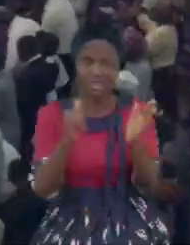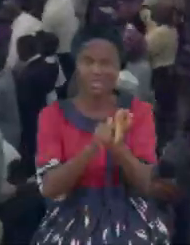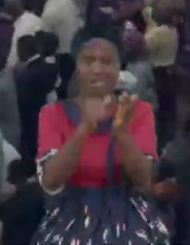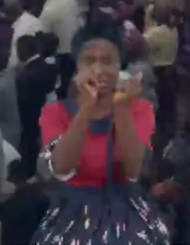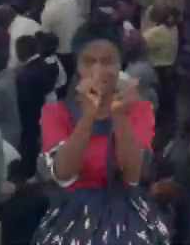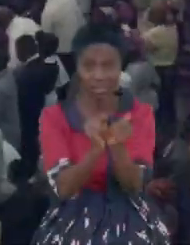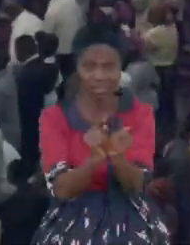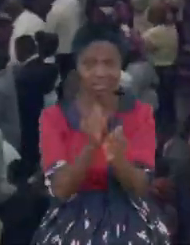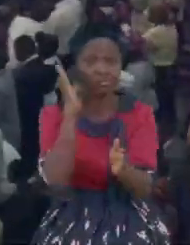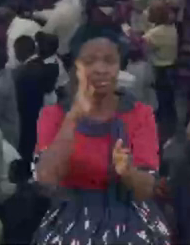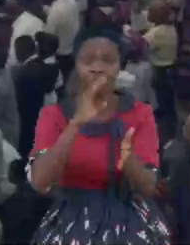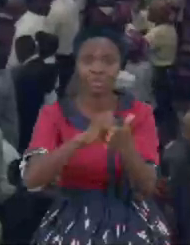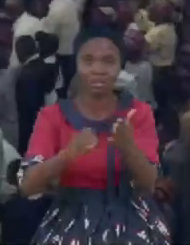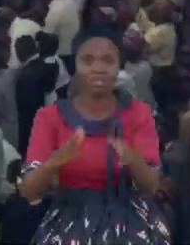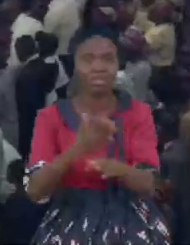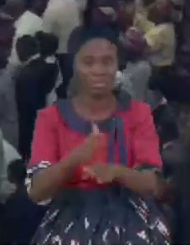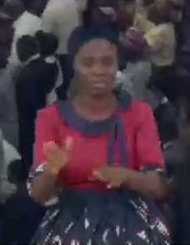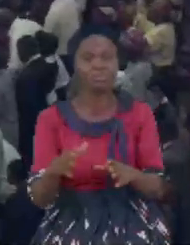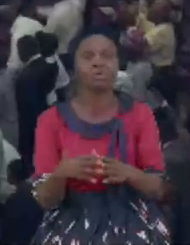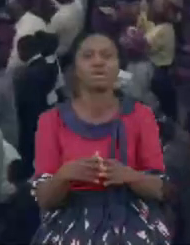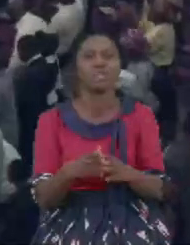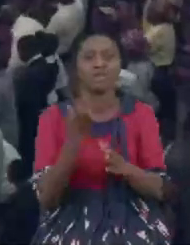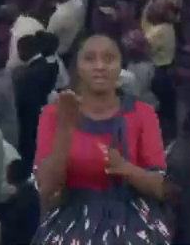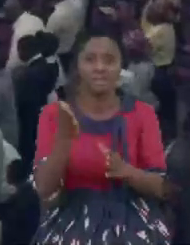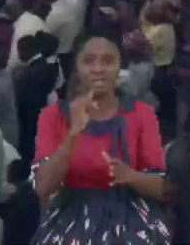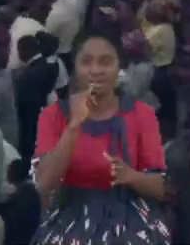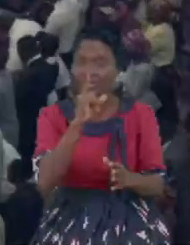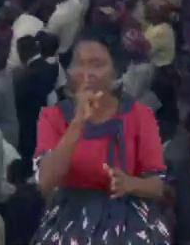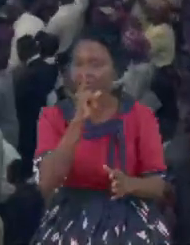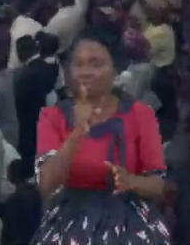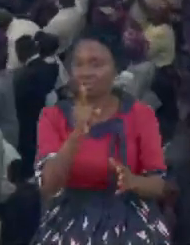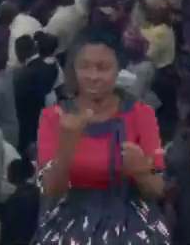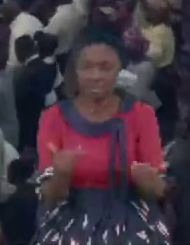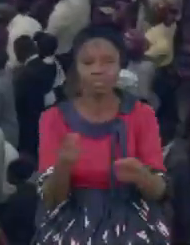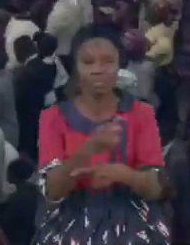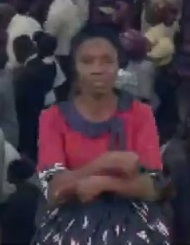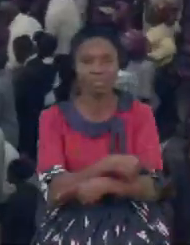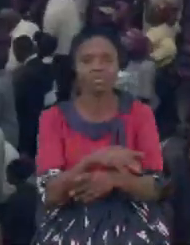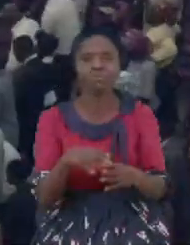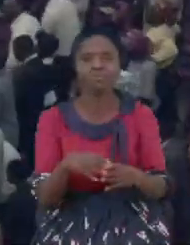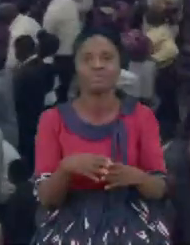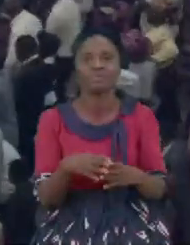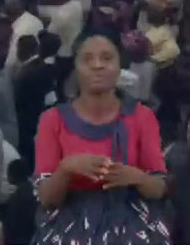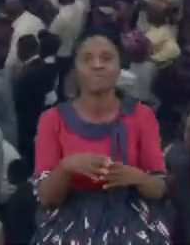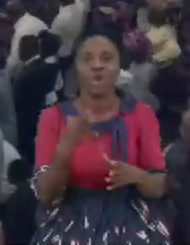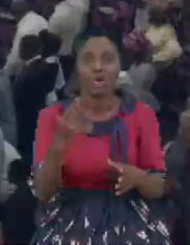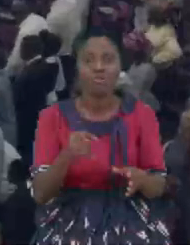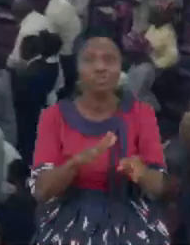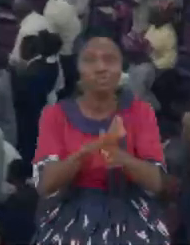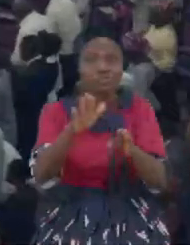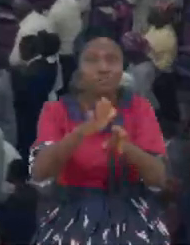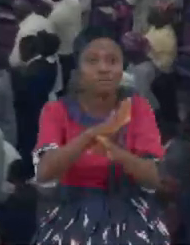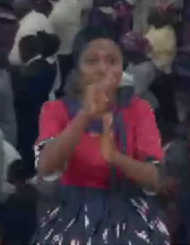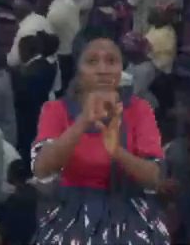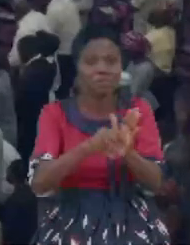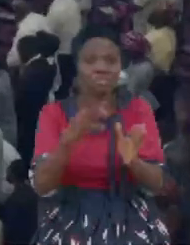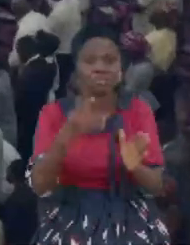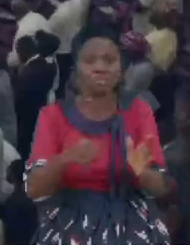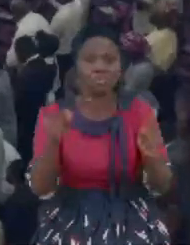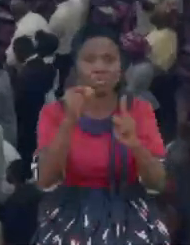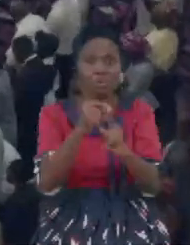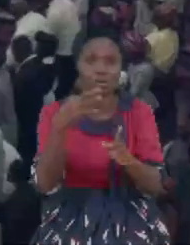Cette captivité sera ôtée. Il y a l'assurance ce jour. Il y a l'assurance ce jour. Au sujet de